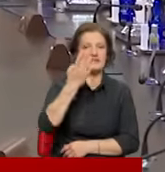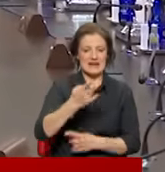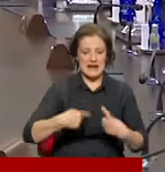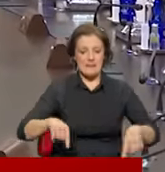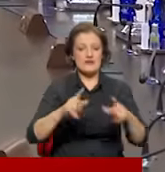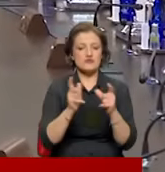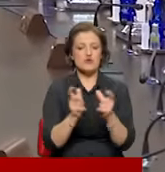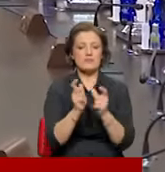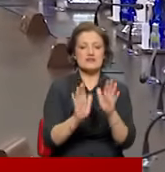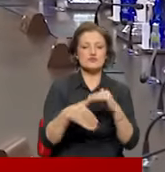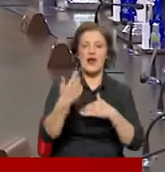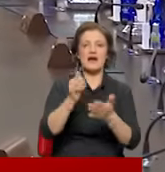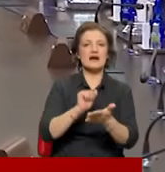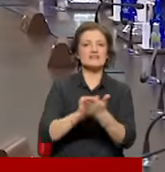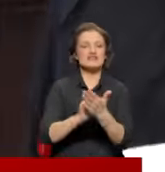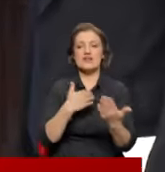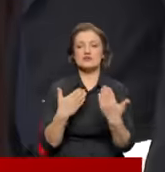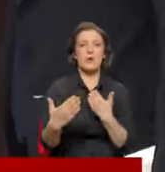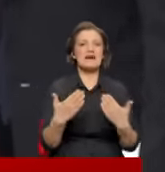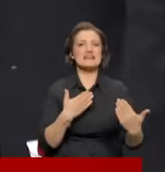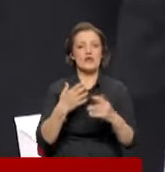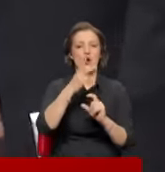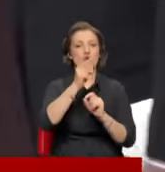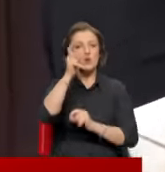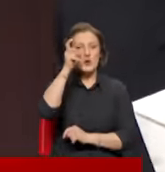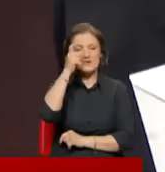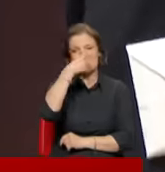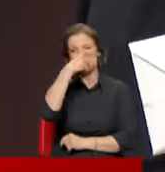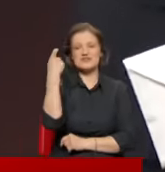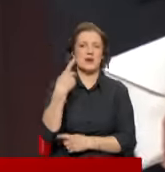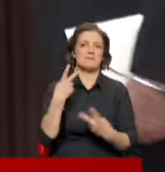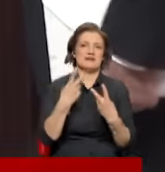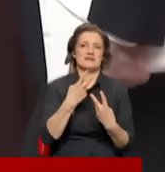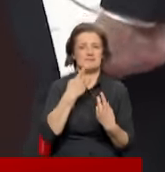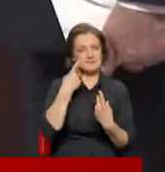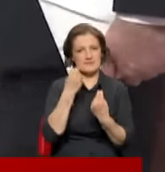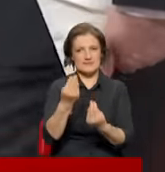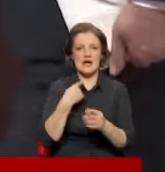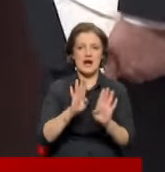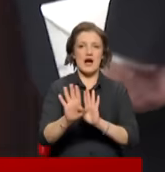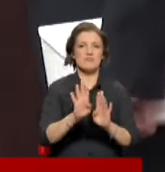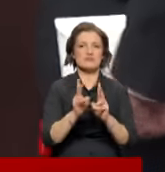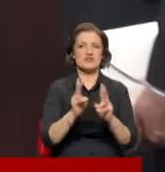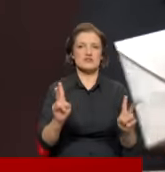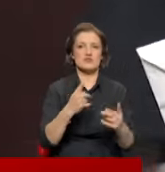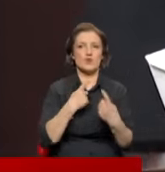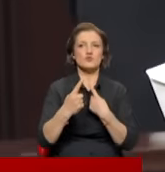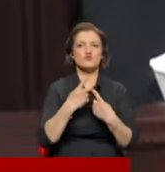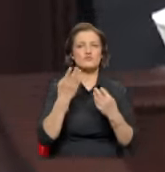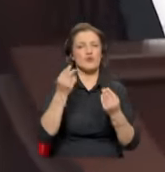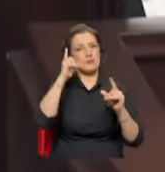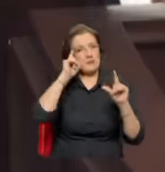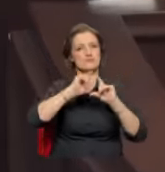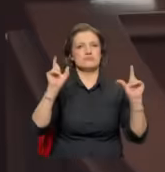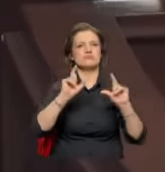kabine toplantısı sonrası gazetecilerle sohbetinde Özgür Özel'e sıcak mesajlar gönderdi. Kapımız açık, konuşacağımız çok başlık